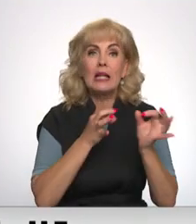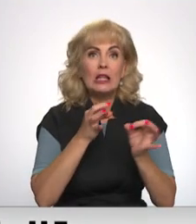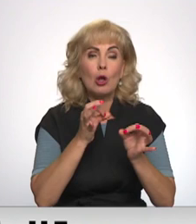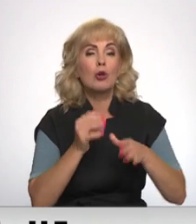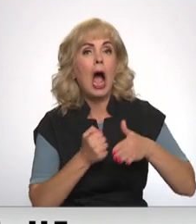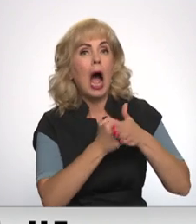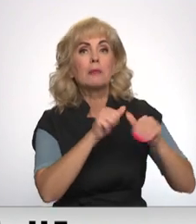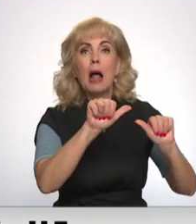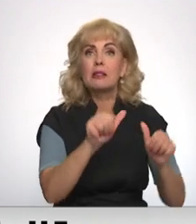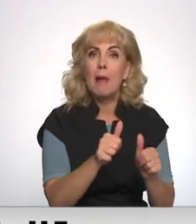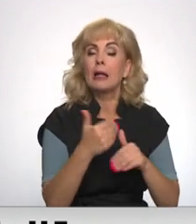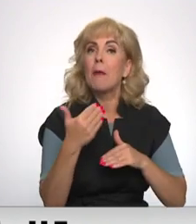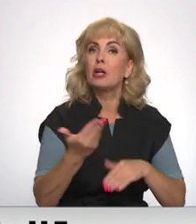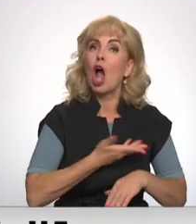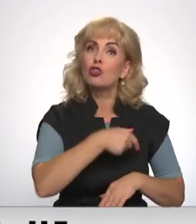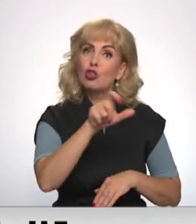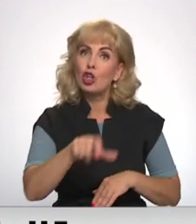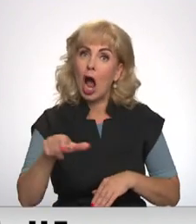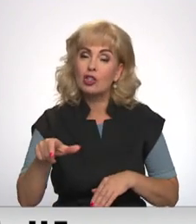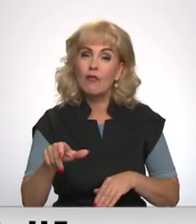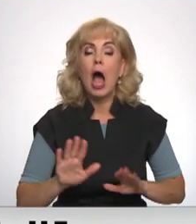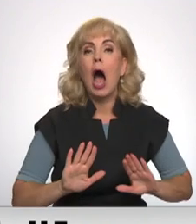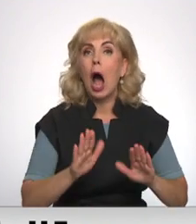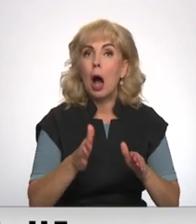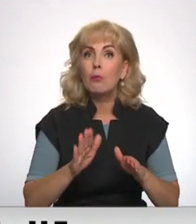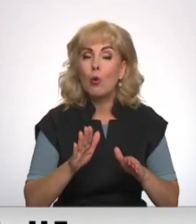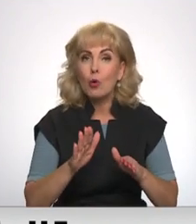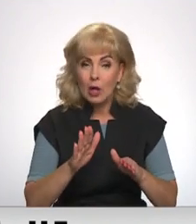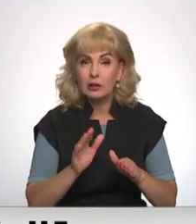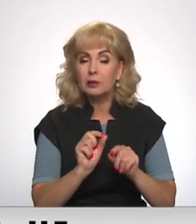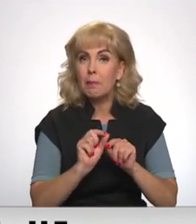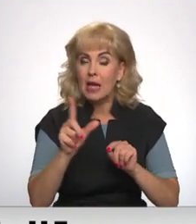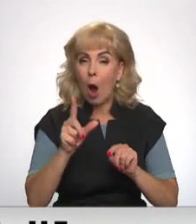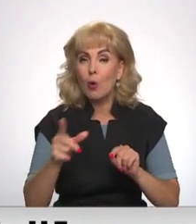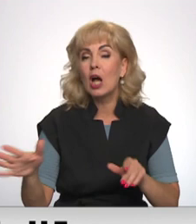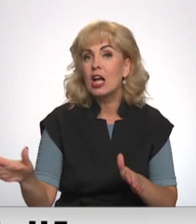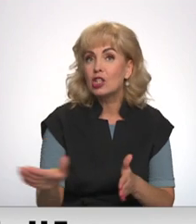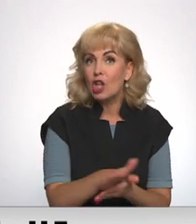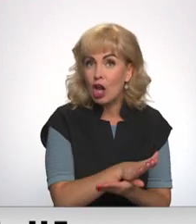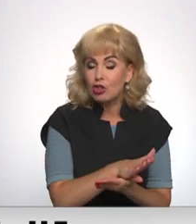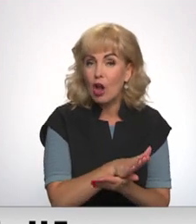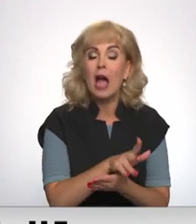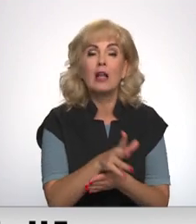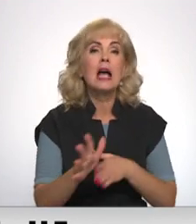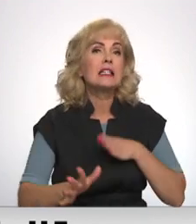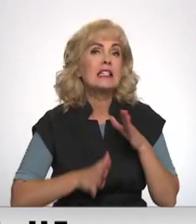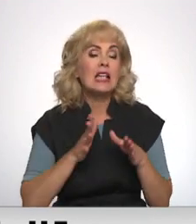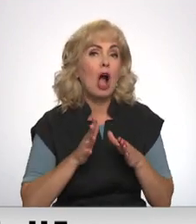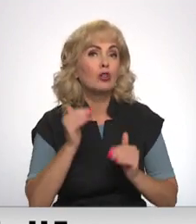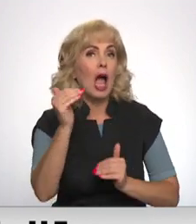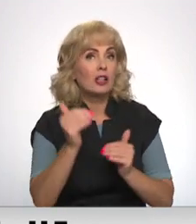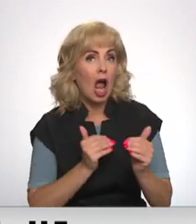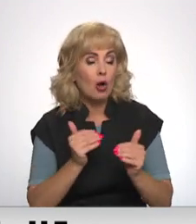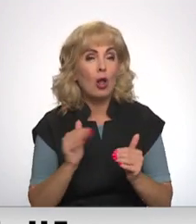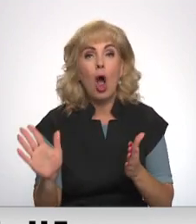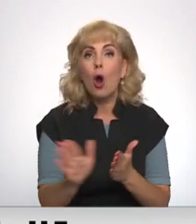atbalsta mehānismiem iedzīvotājiem apkurs izmaksu cenu kāpumu kompensēšanai. Ekonomikas ministrijas sagatavotais regulējums paredz